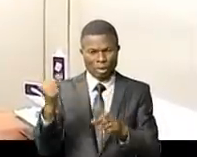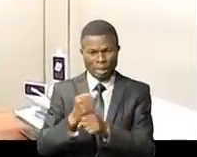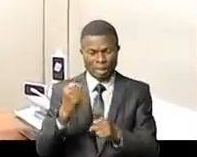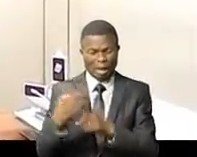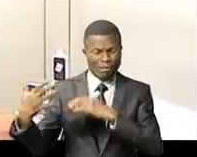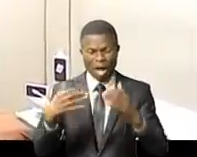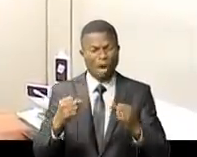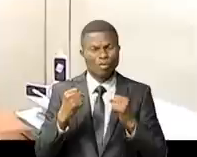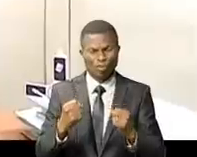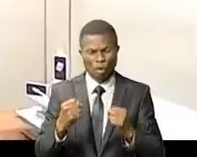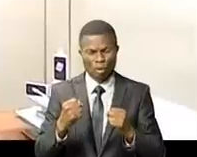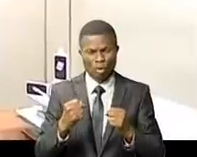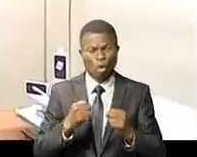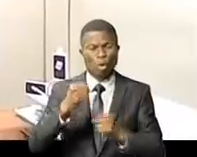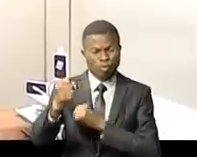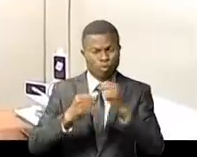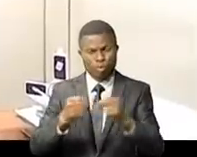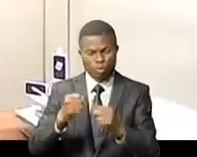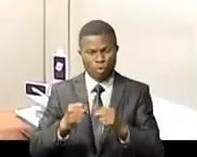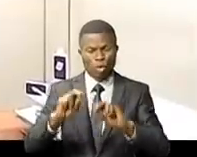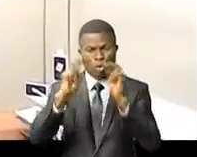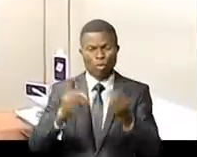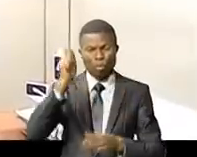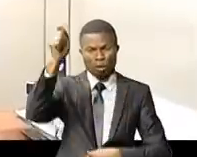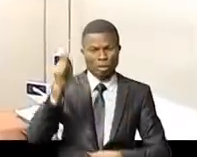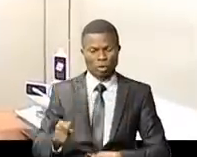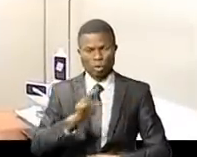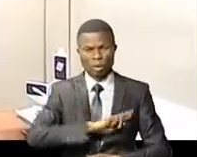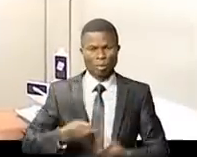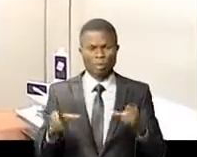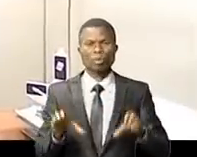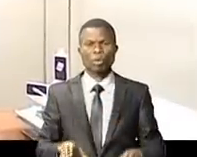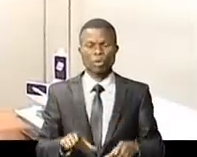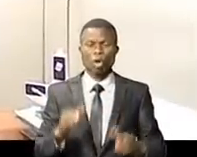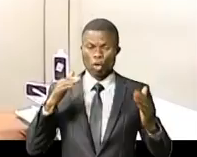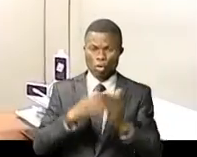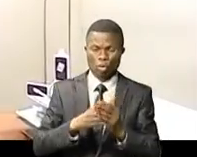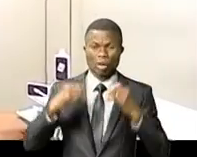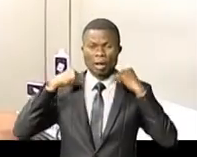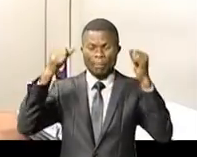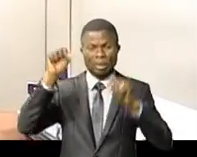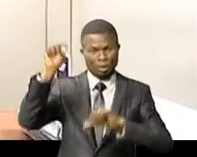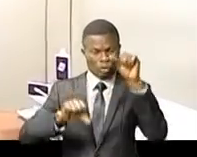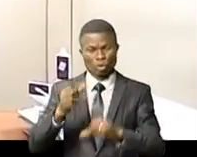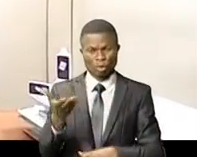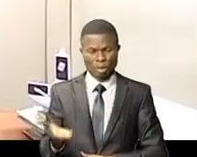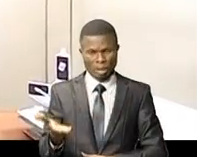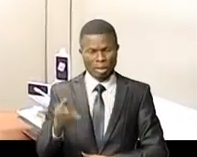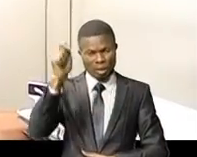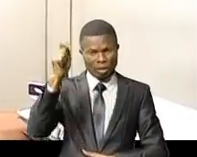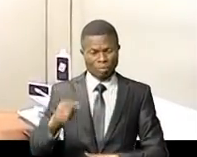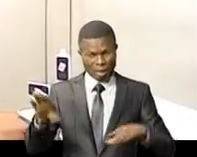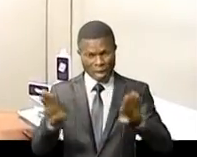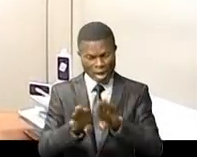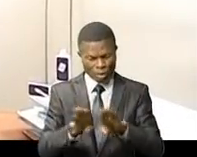grande envergure menées par les forces armées de la République démocratique du Congo contre ces groupes armés dans la